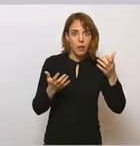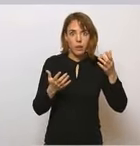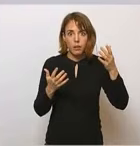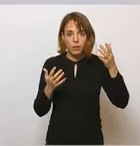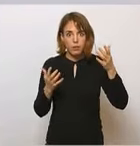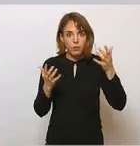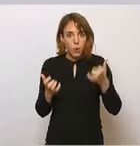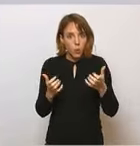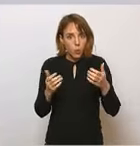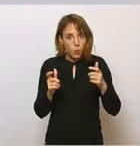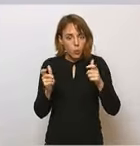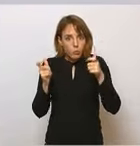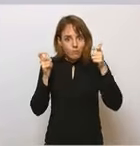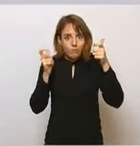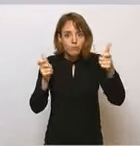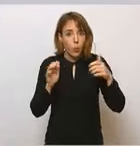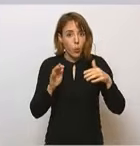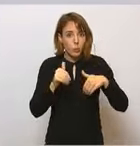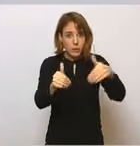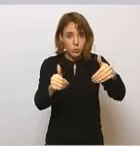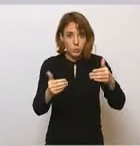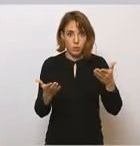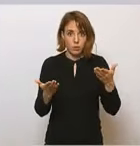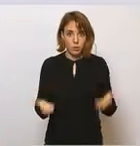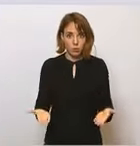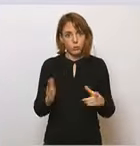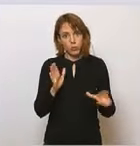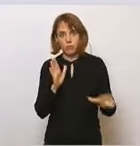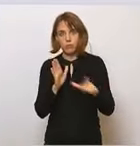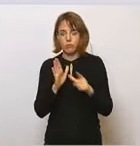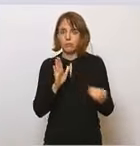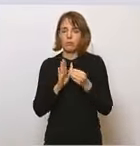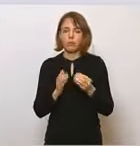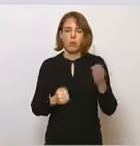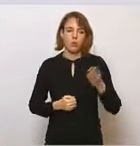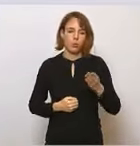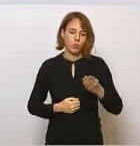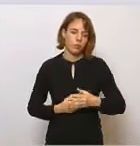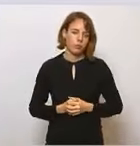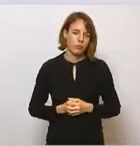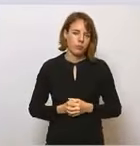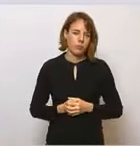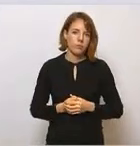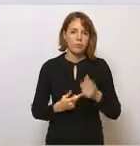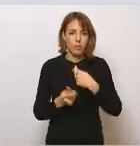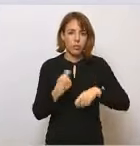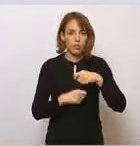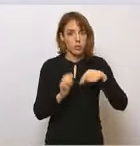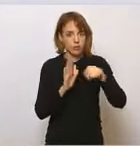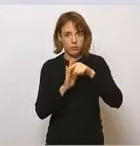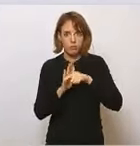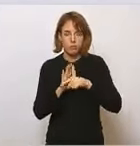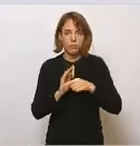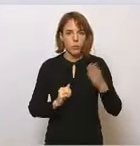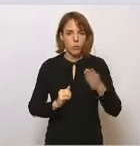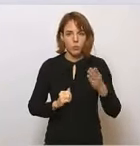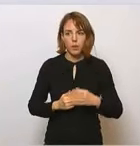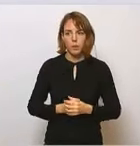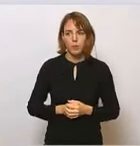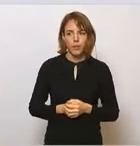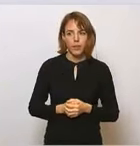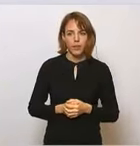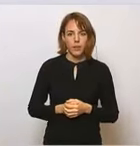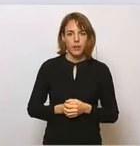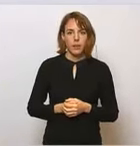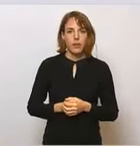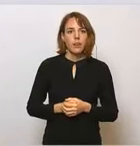Et il est vital d'apporter des innovations au marché. Merci beaucoup. Et